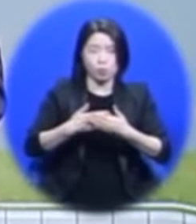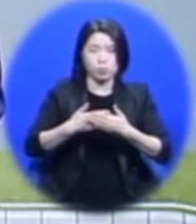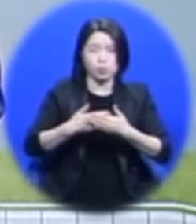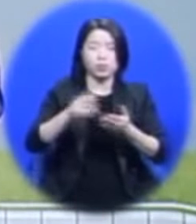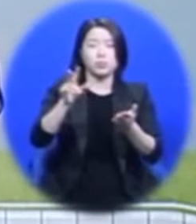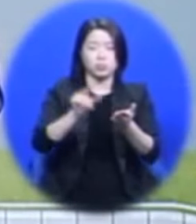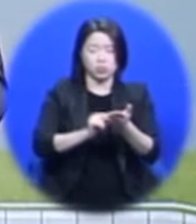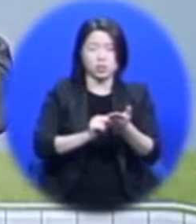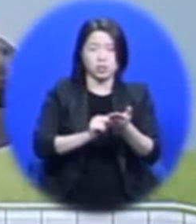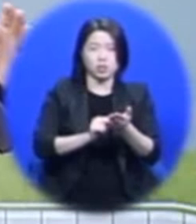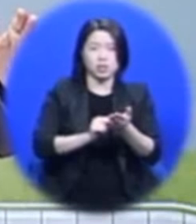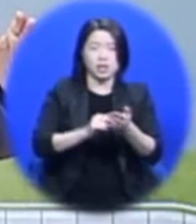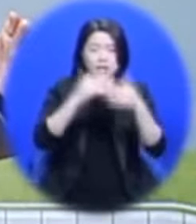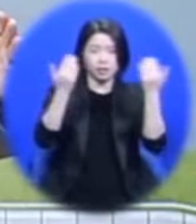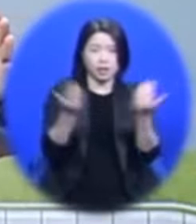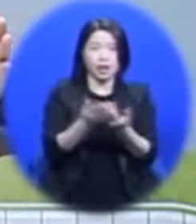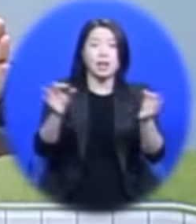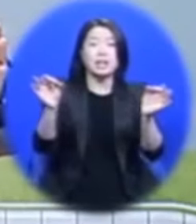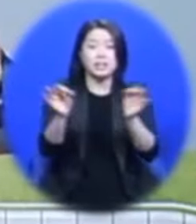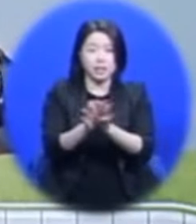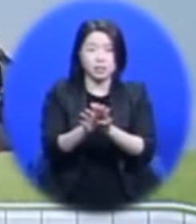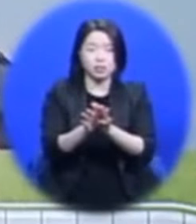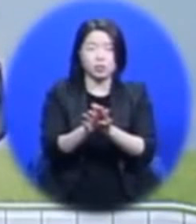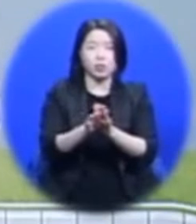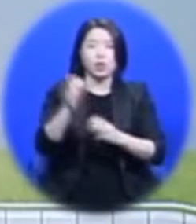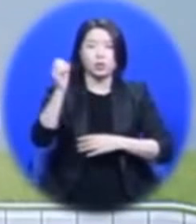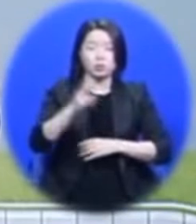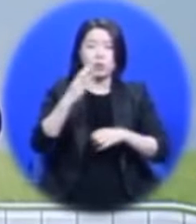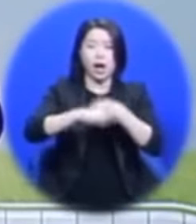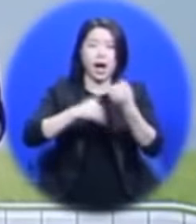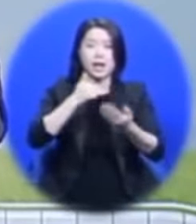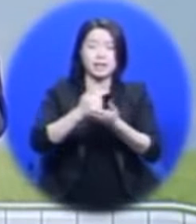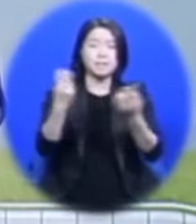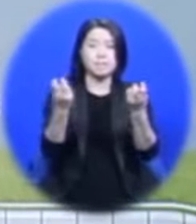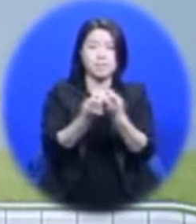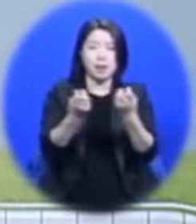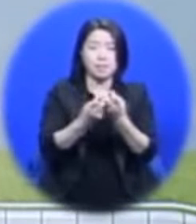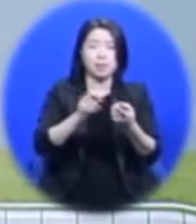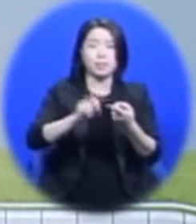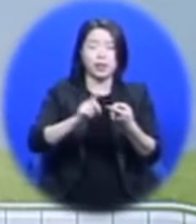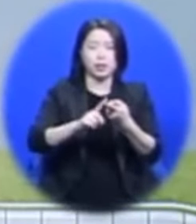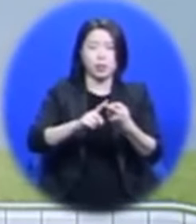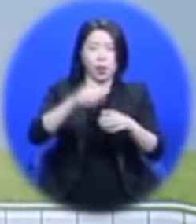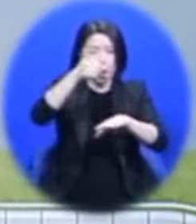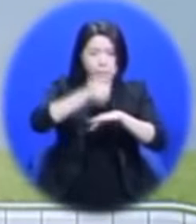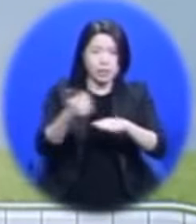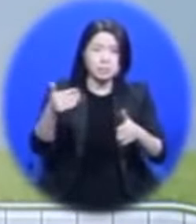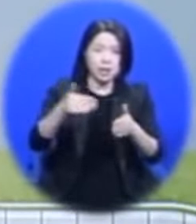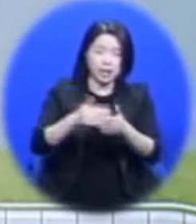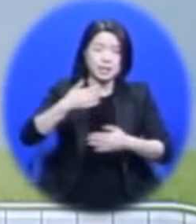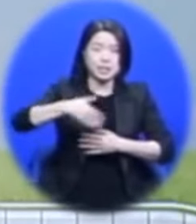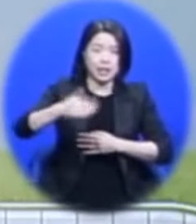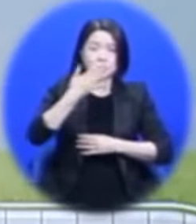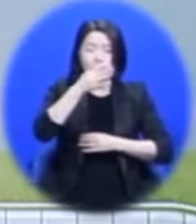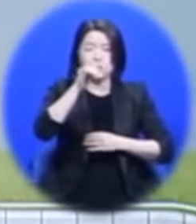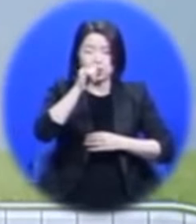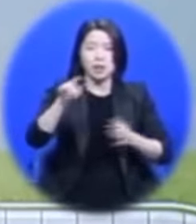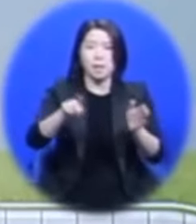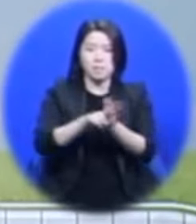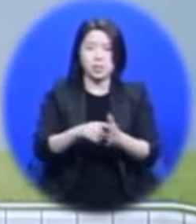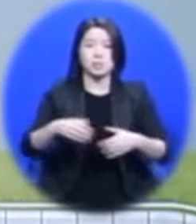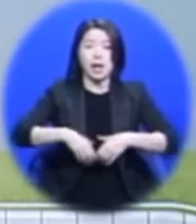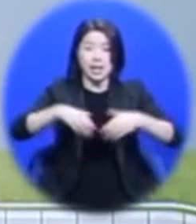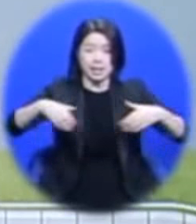다 제거하시고 그리고 하나님의 방법대로 끝까지 갈 수 있는 믿음의 담대함을